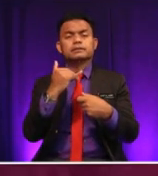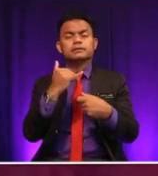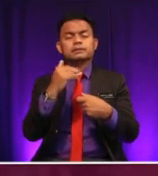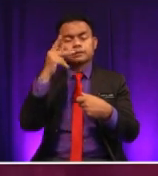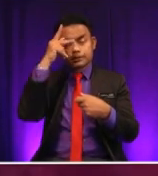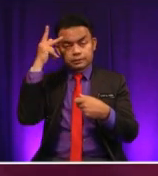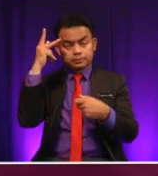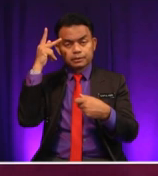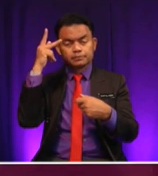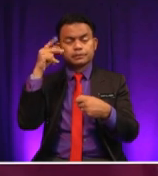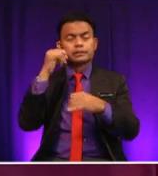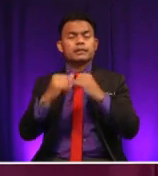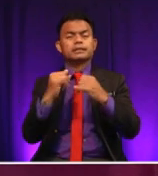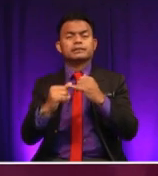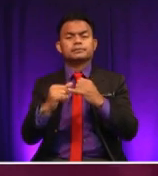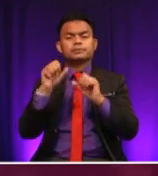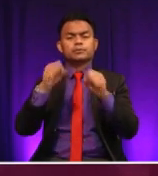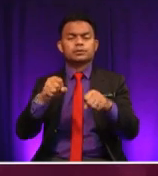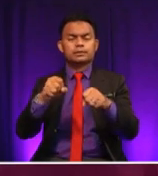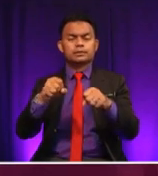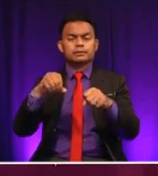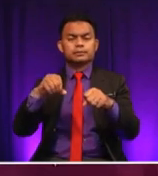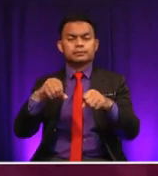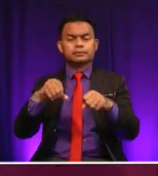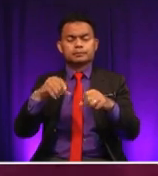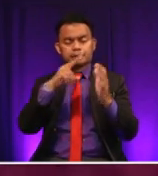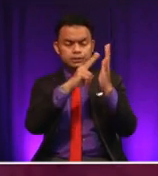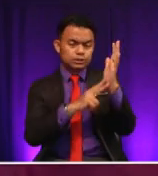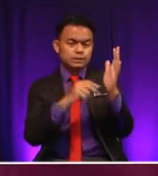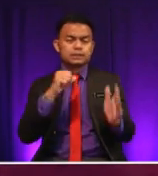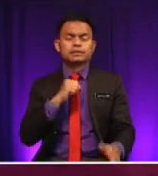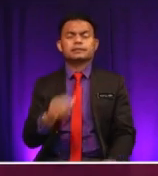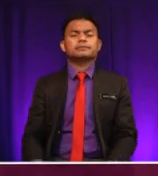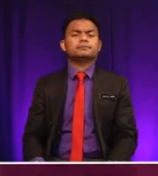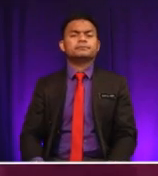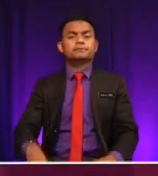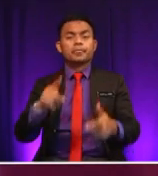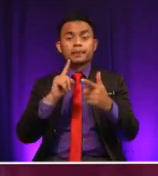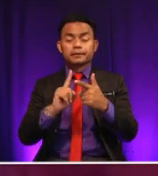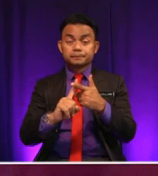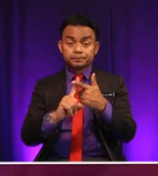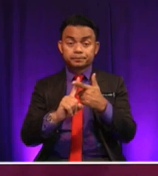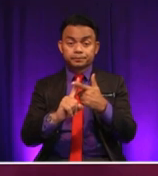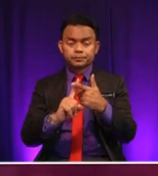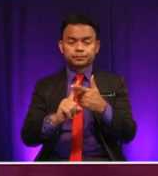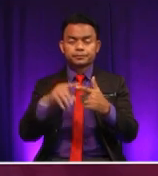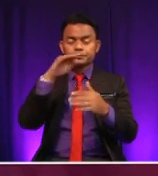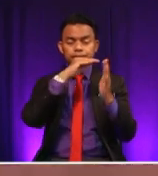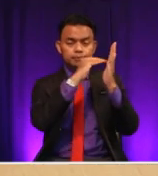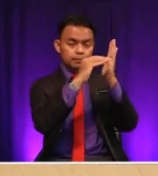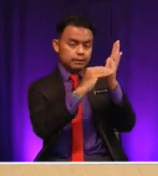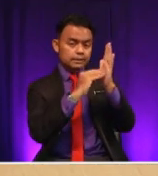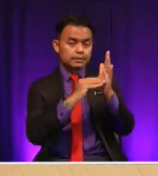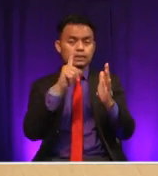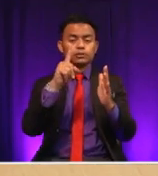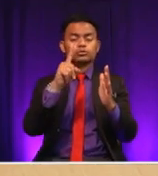Oke Kemudian yang kedua dimana Oke mempunyai dua baris serangkap sebagaimana gurindam